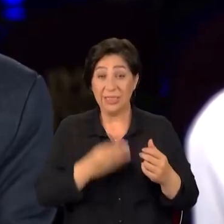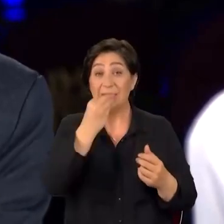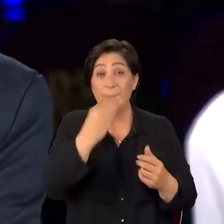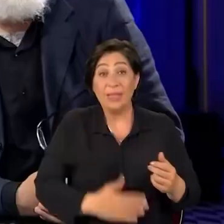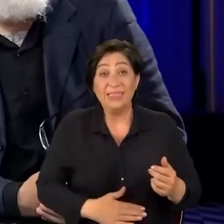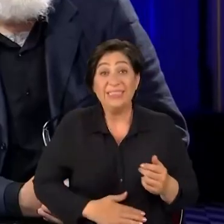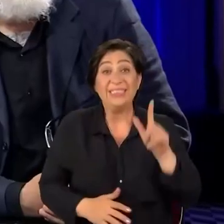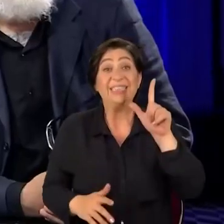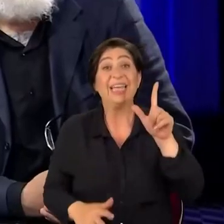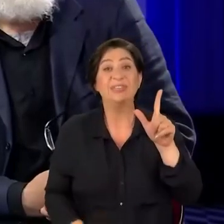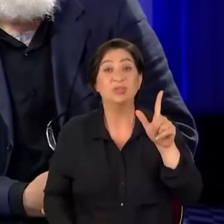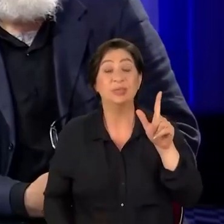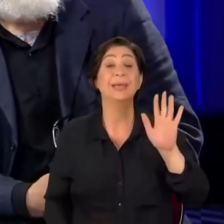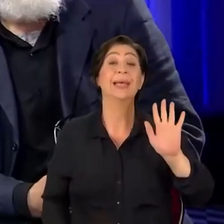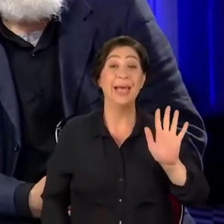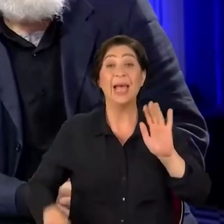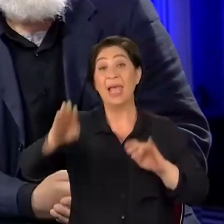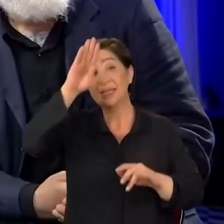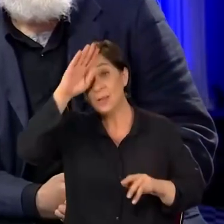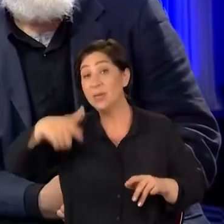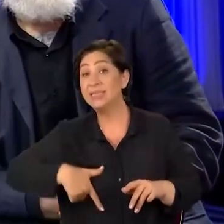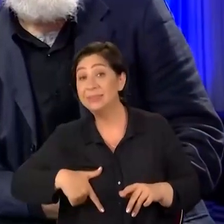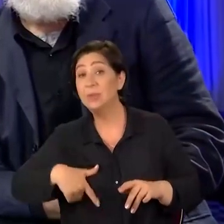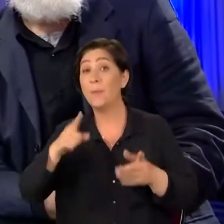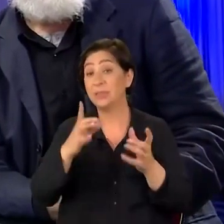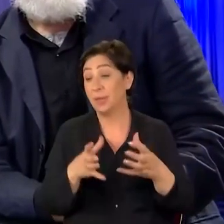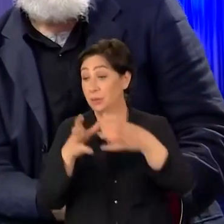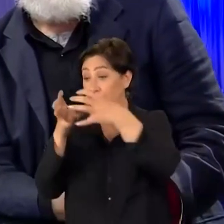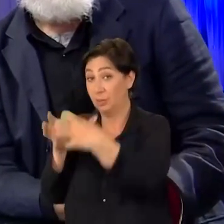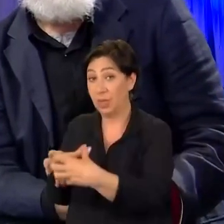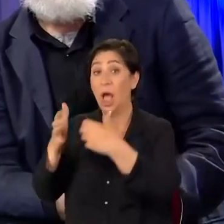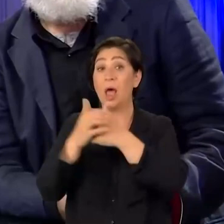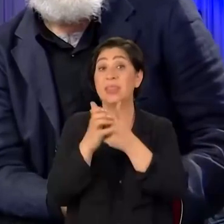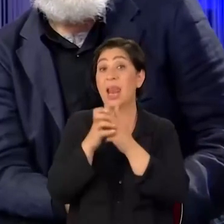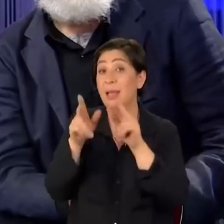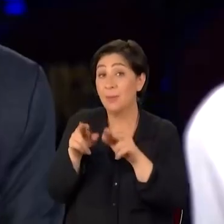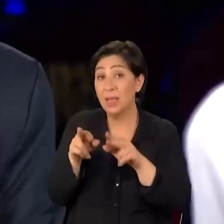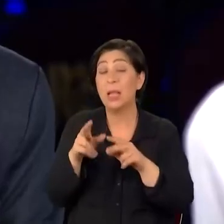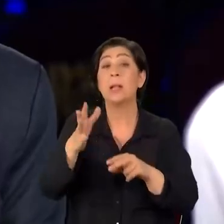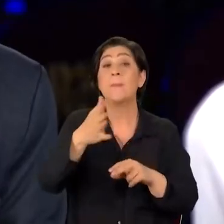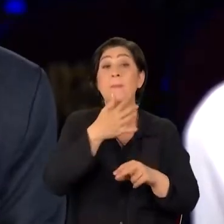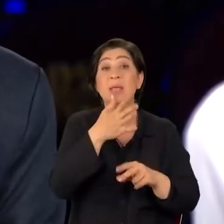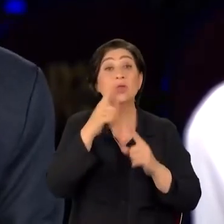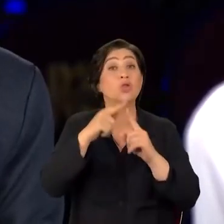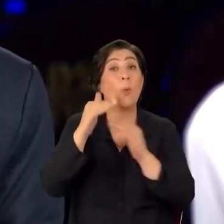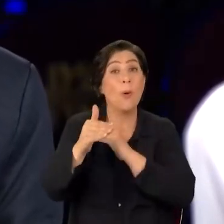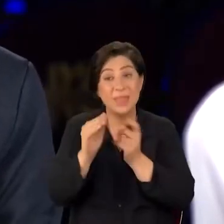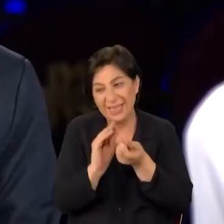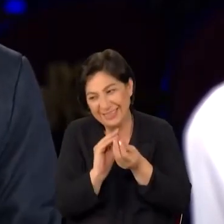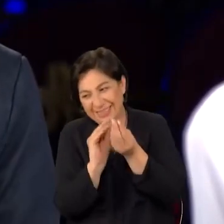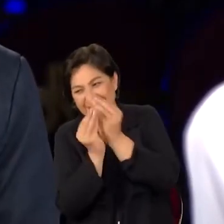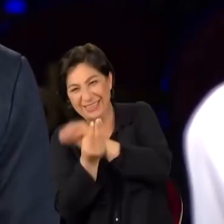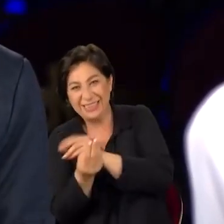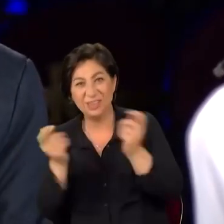doyurma ihtiyacı vesaire. Ama İstanbul, İzmir gibi ülkenin bir başka yeri var ki Antalya gibi. Bilgi toplumuna geçmeye çalışıyor.